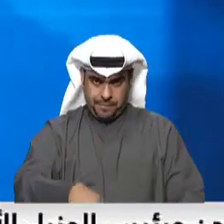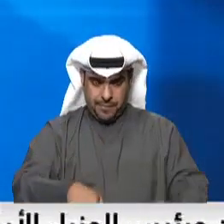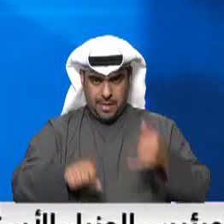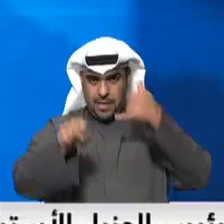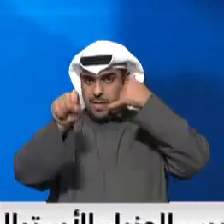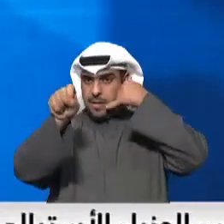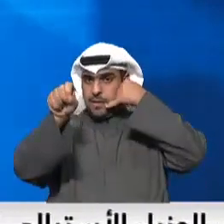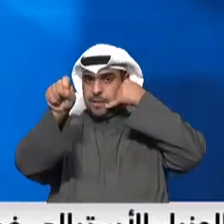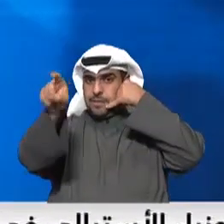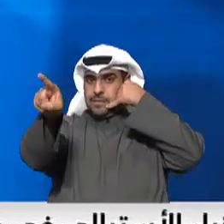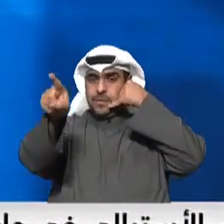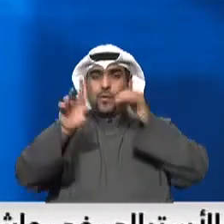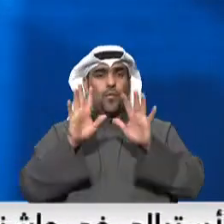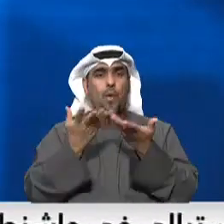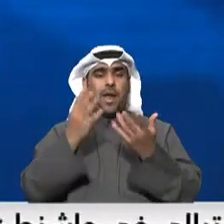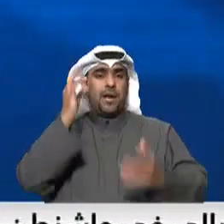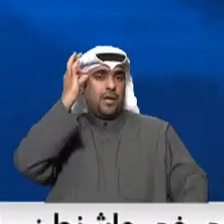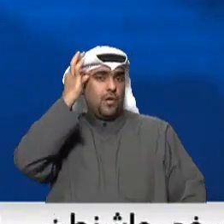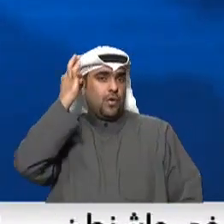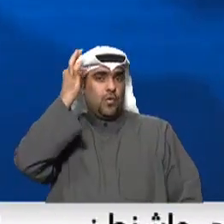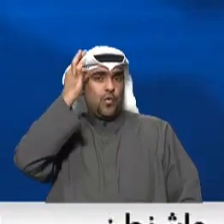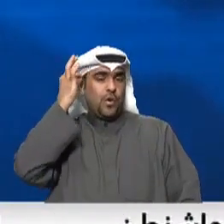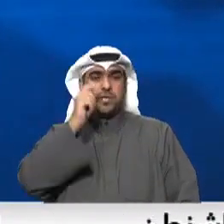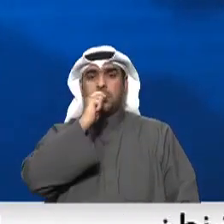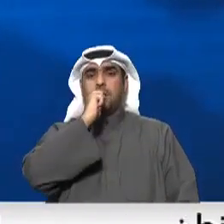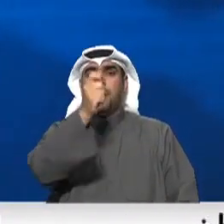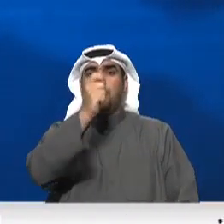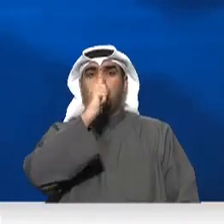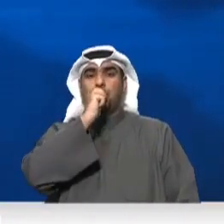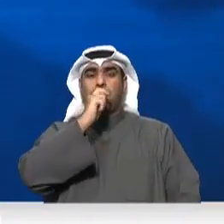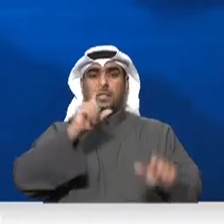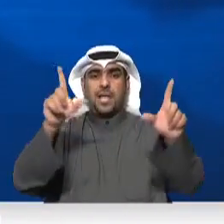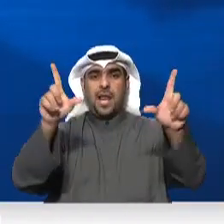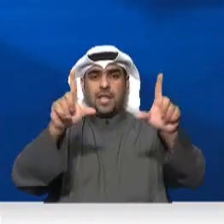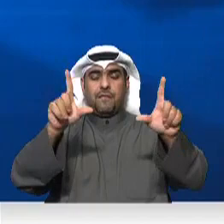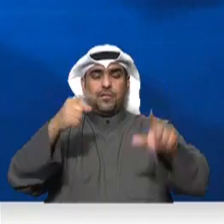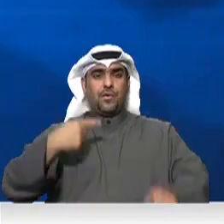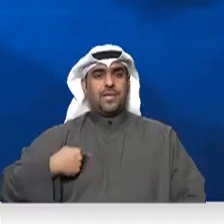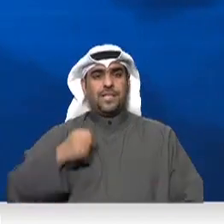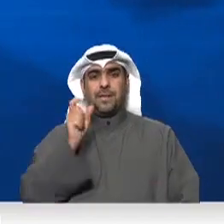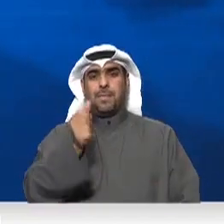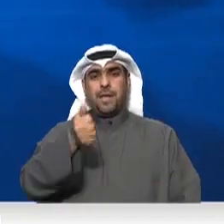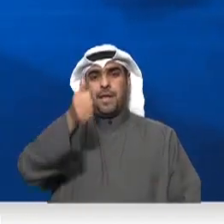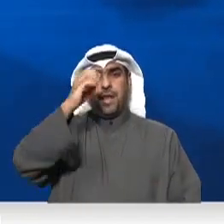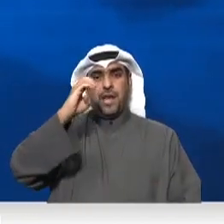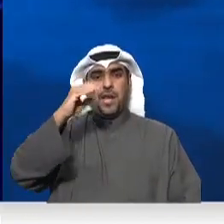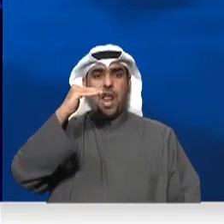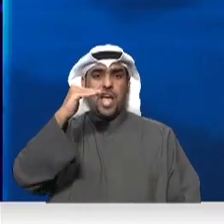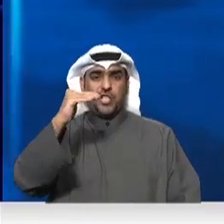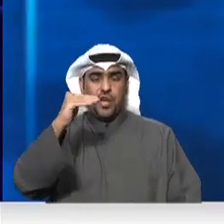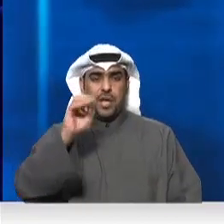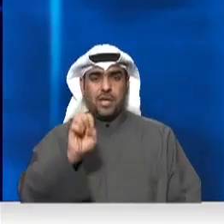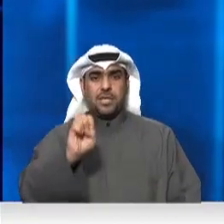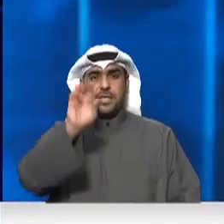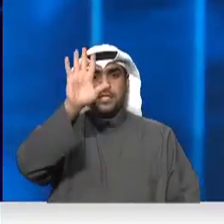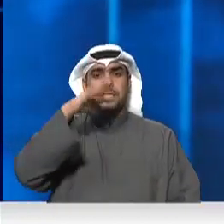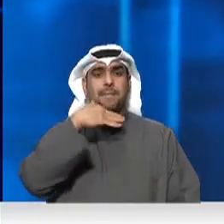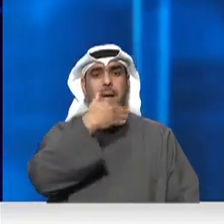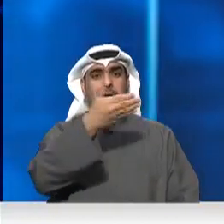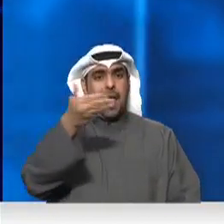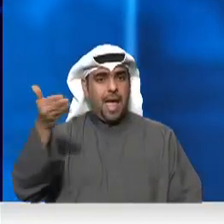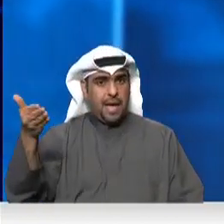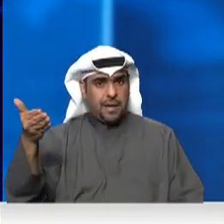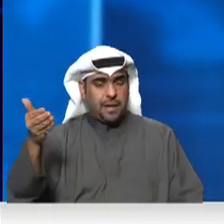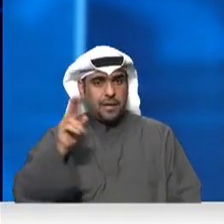إلينا من تونس مراسل تلفزيون دولة الكويت ناجح الميساوي. ناجح، صباح الخير، كيف